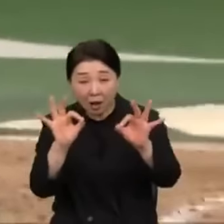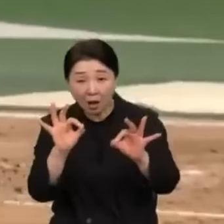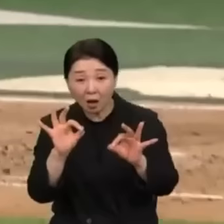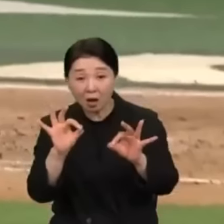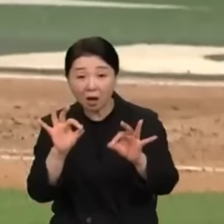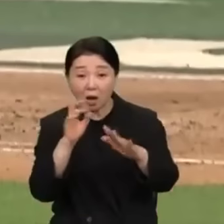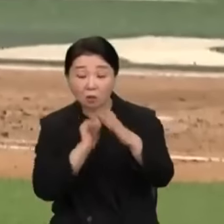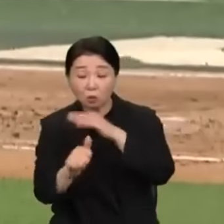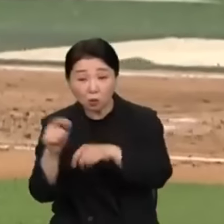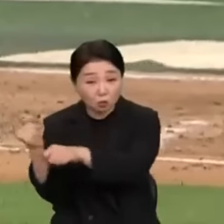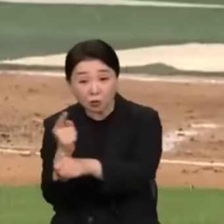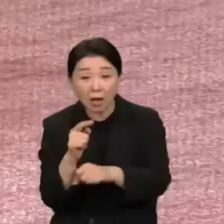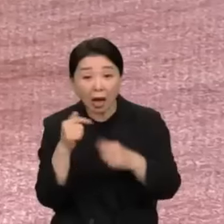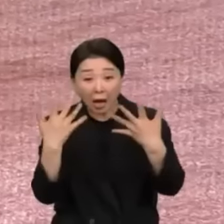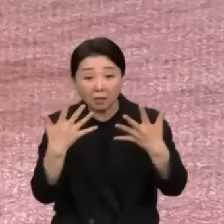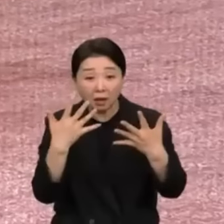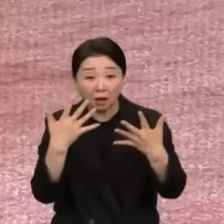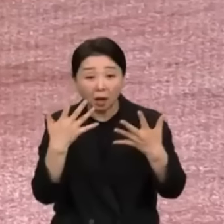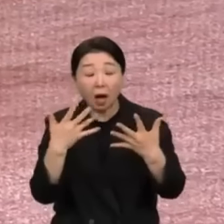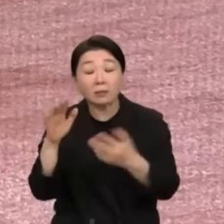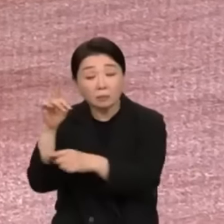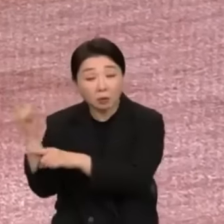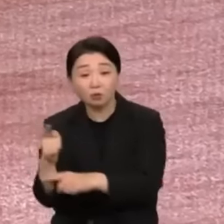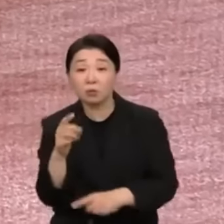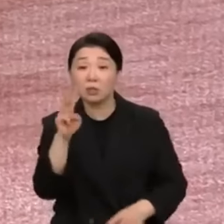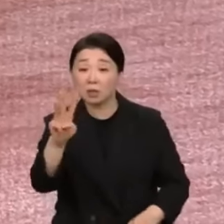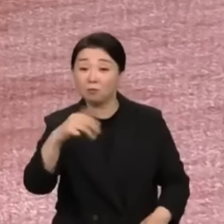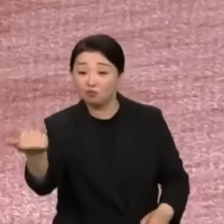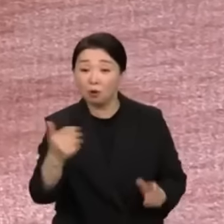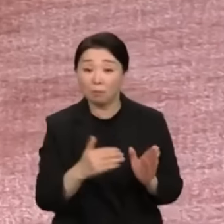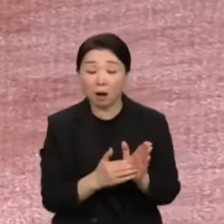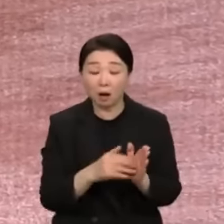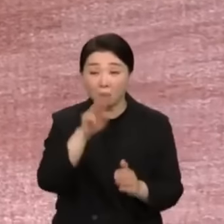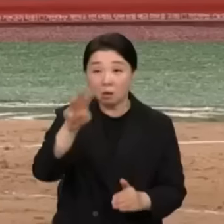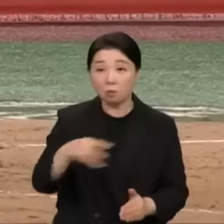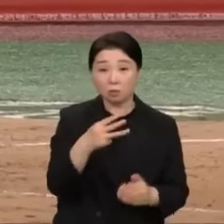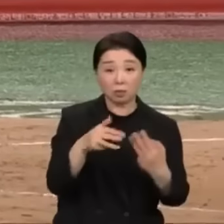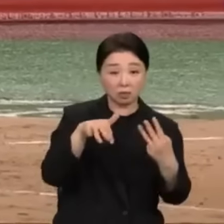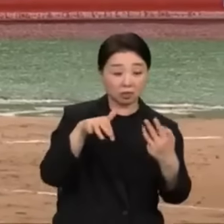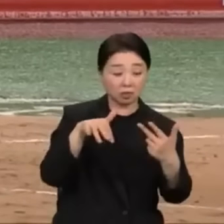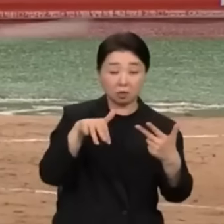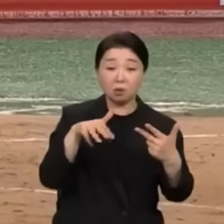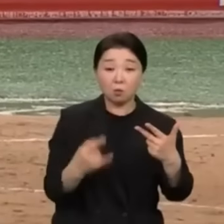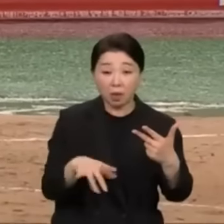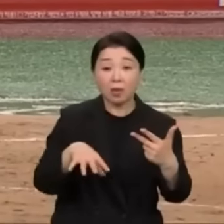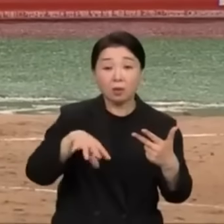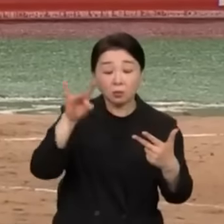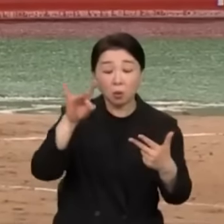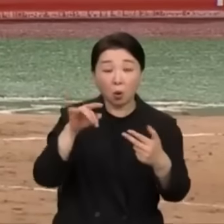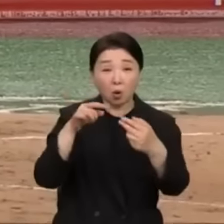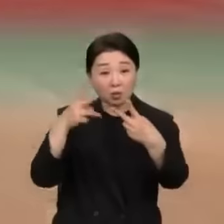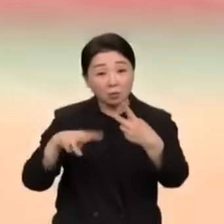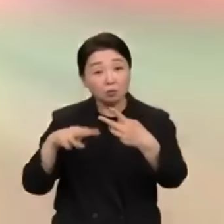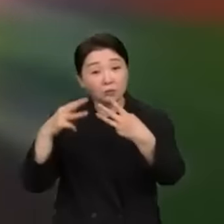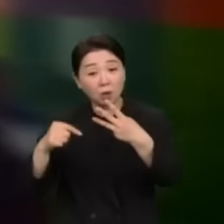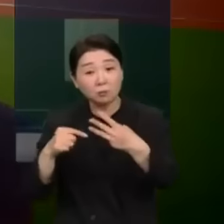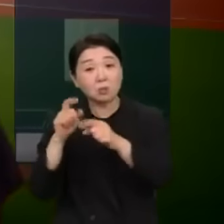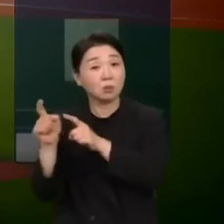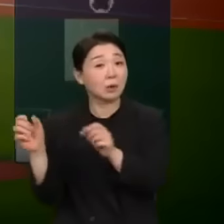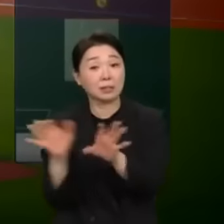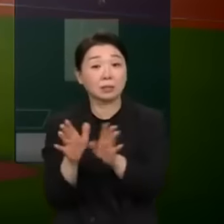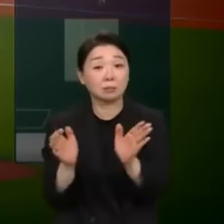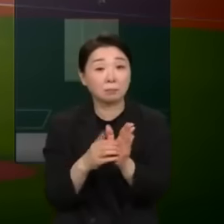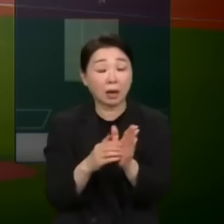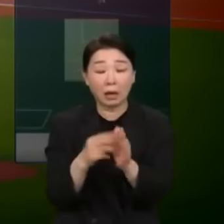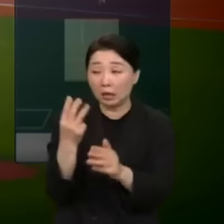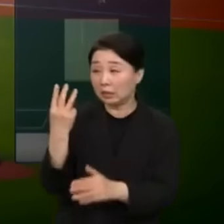스윙이 아니라 확신했는데 결과는 스윙 삼진. 또다시 롯데는 7회 초 2사 1, 2루 찬스를 날렸습니다.